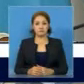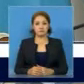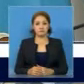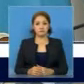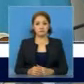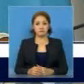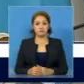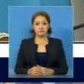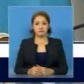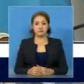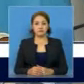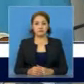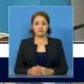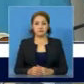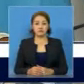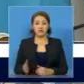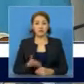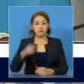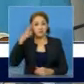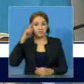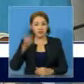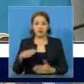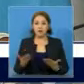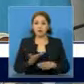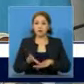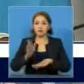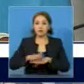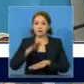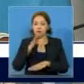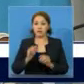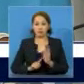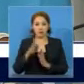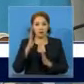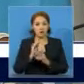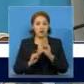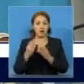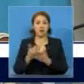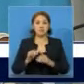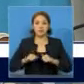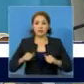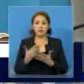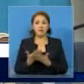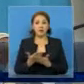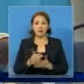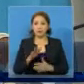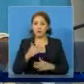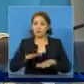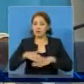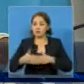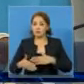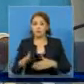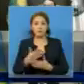кругом все мы знаем в какое трудное время была создана ассамблеи создана в эпоху распада бывшего